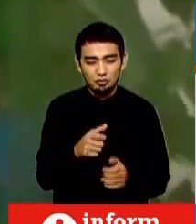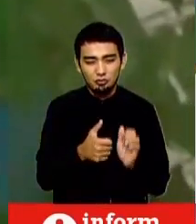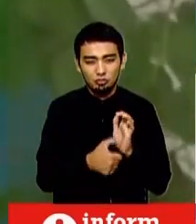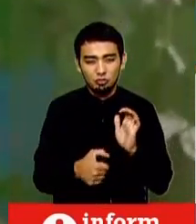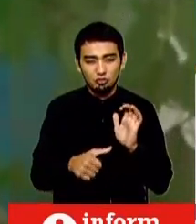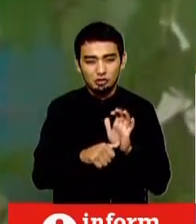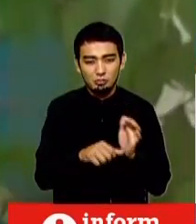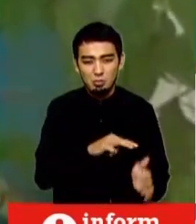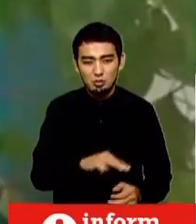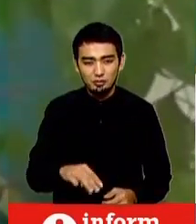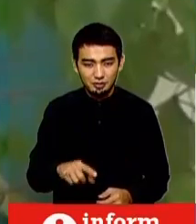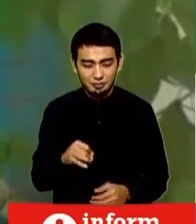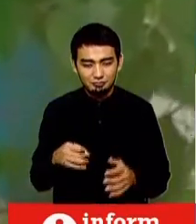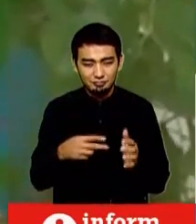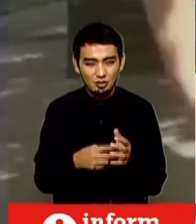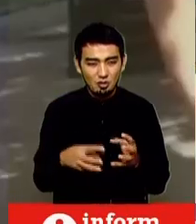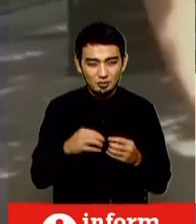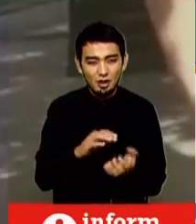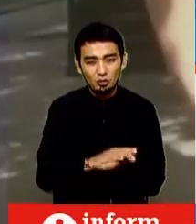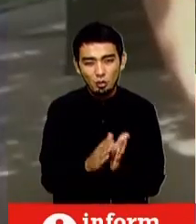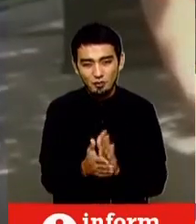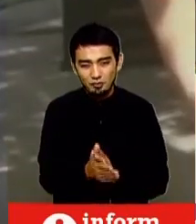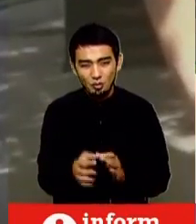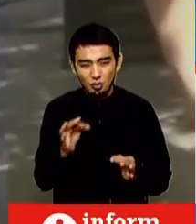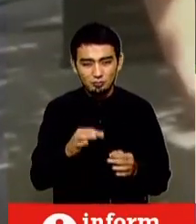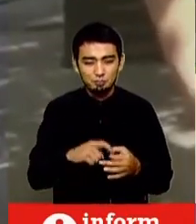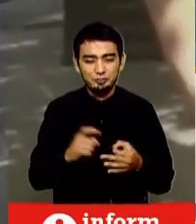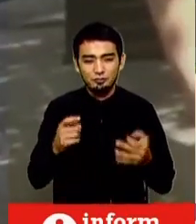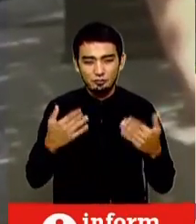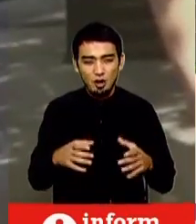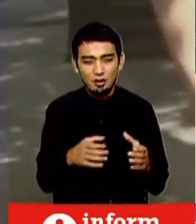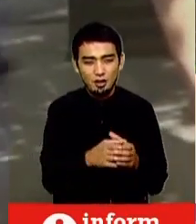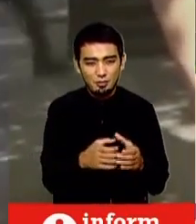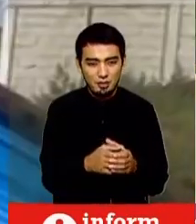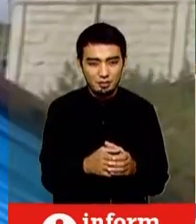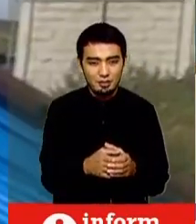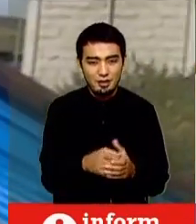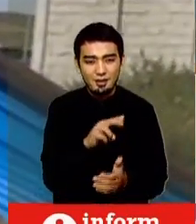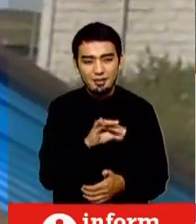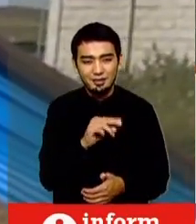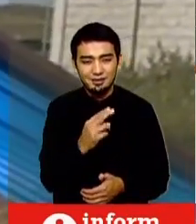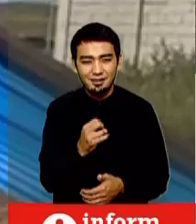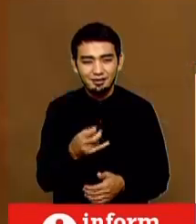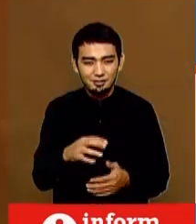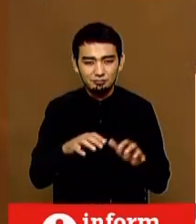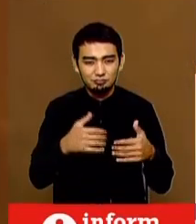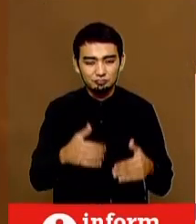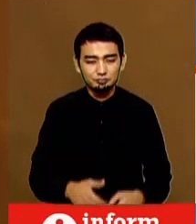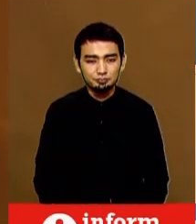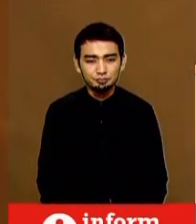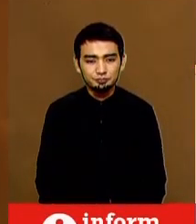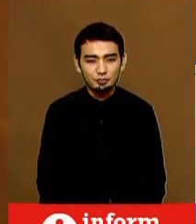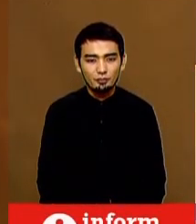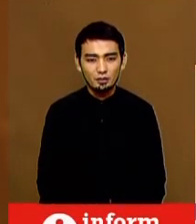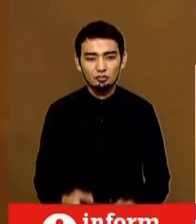606 миллионов тенге. В данное время договоры между сторонами расторгнуты, а компания лишена лицензии. В